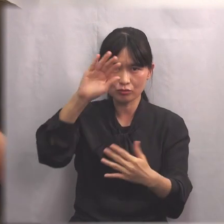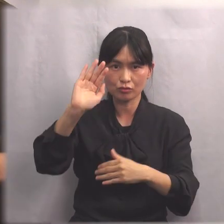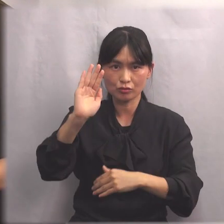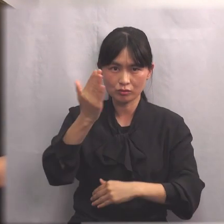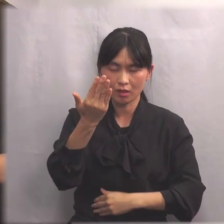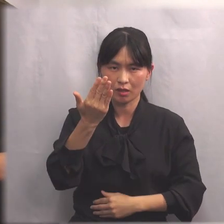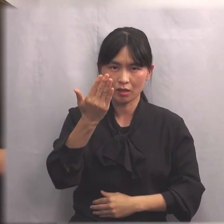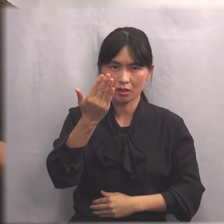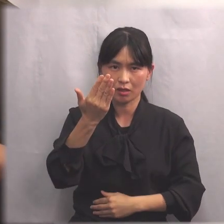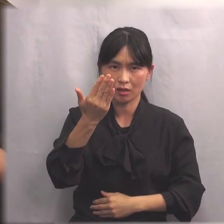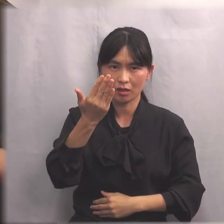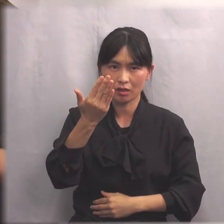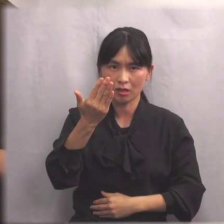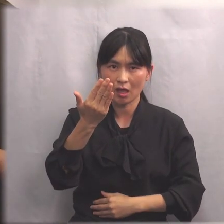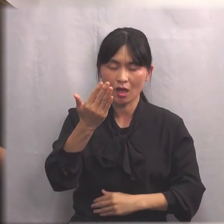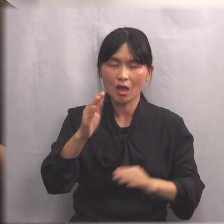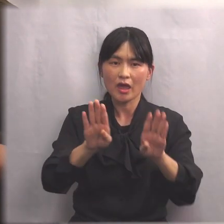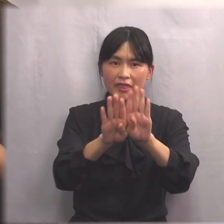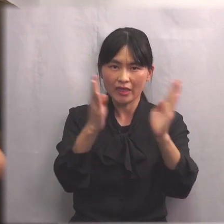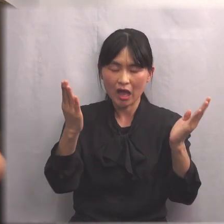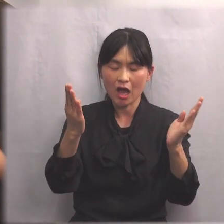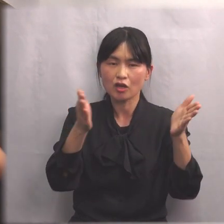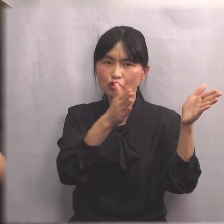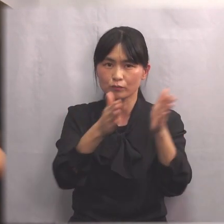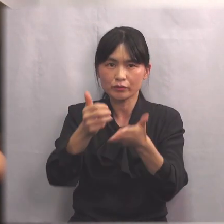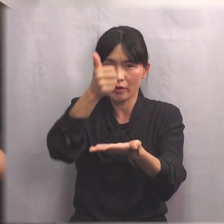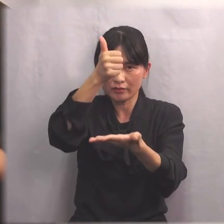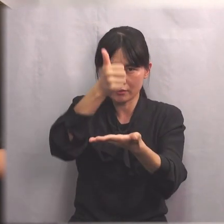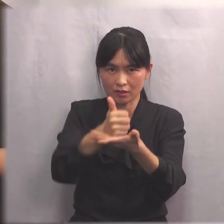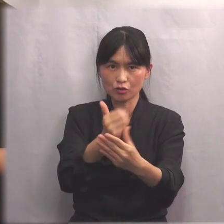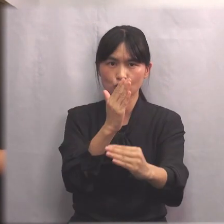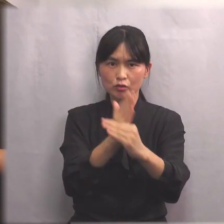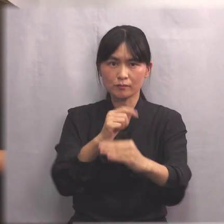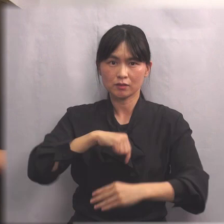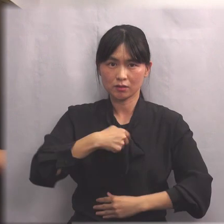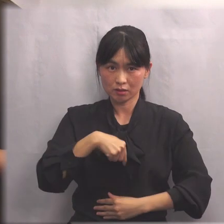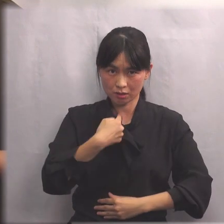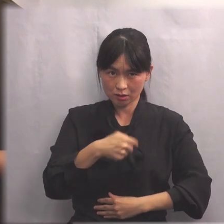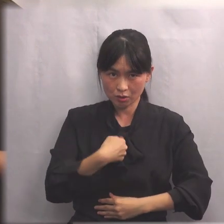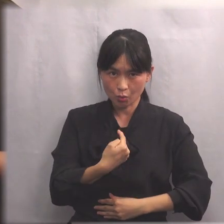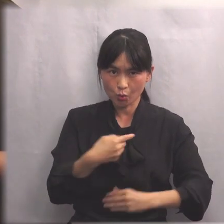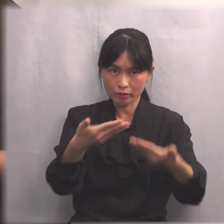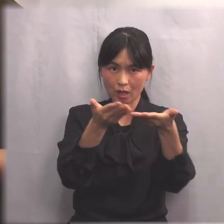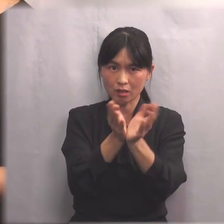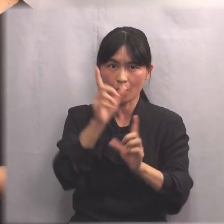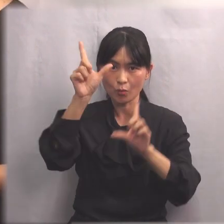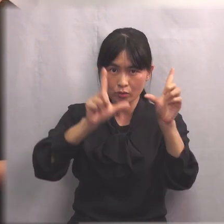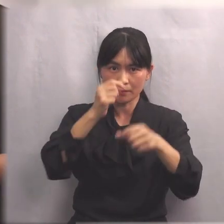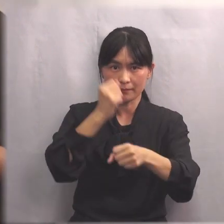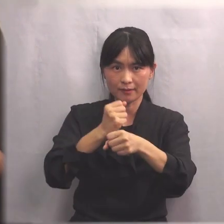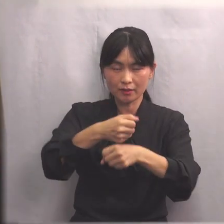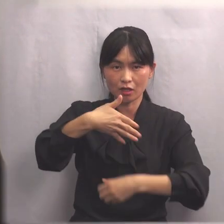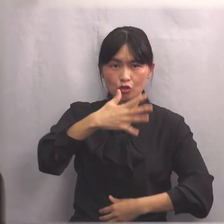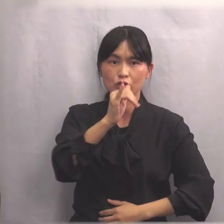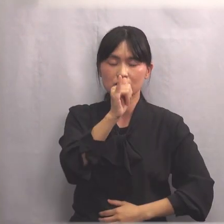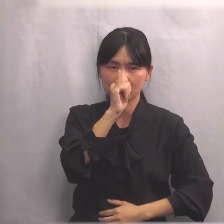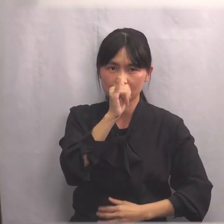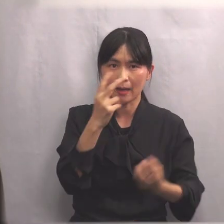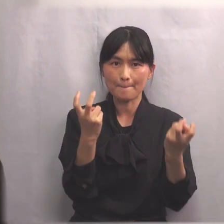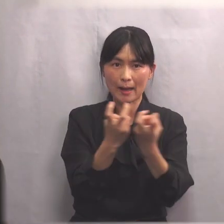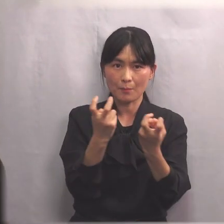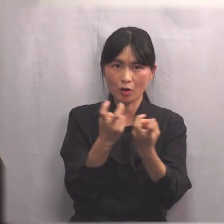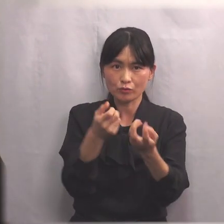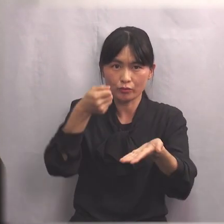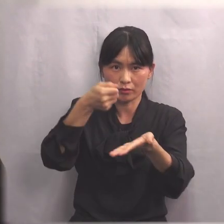청년들 스스로가 이 청년정의당의 모습을 빚어갈 수 있도록 하는 방안으로 최종적으로 제시드렸습니다. 그리고 앞서 말씀드렸던